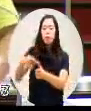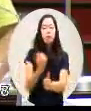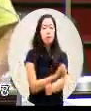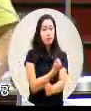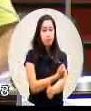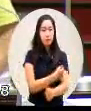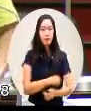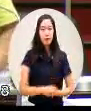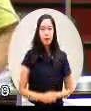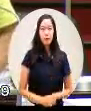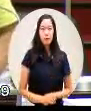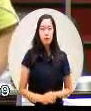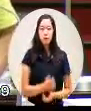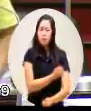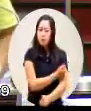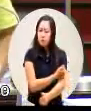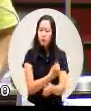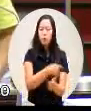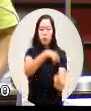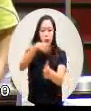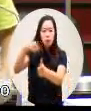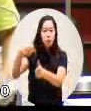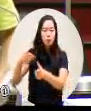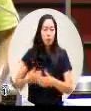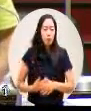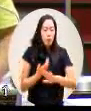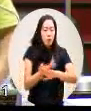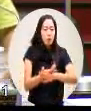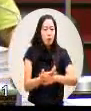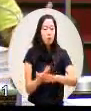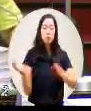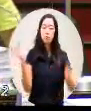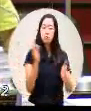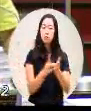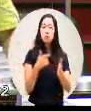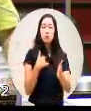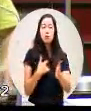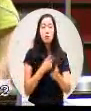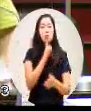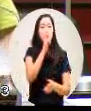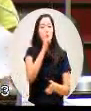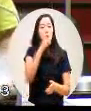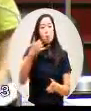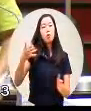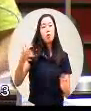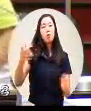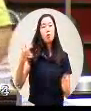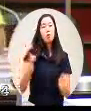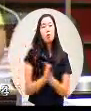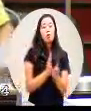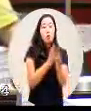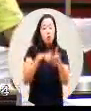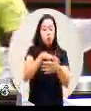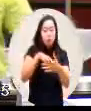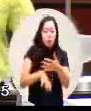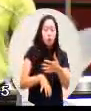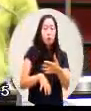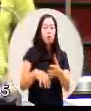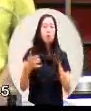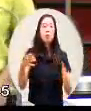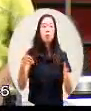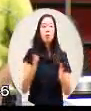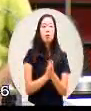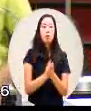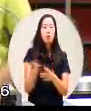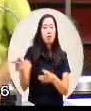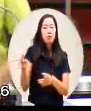下一代，辛辛苦苦的付出。结果我阿未讲话尔，质询内容嘛，到底要怎算，伊都